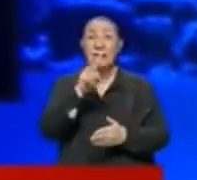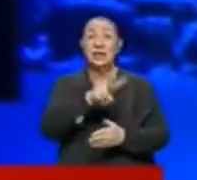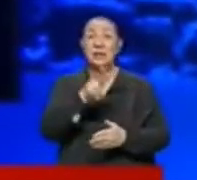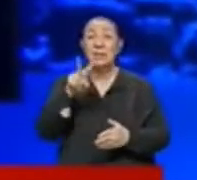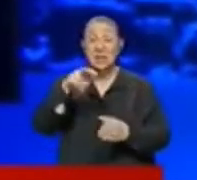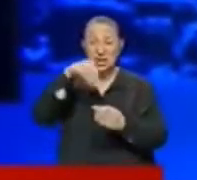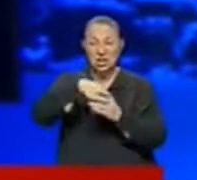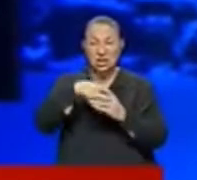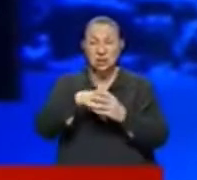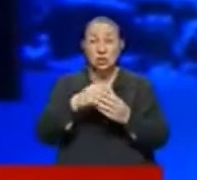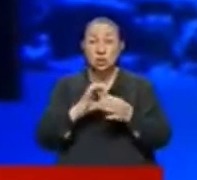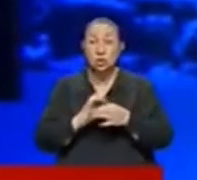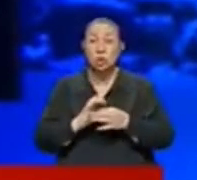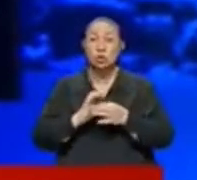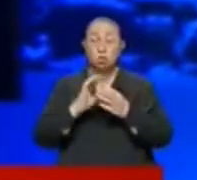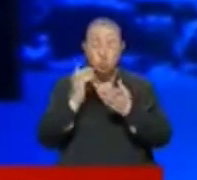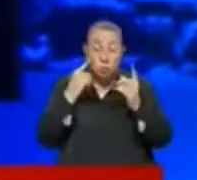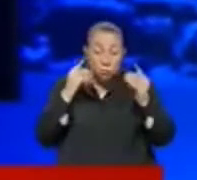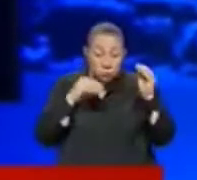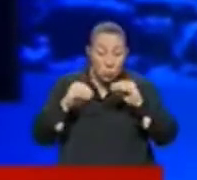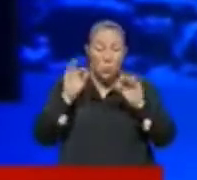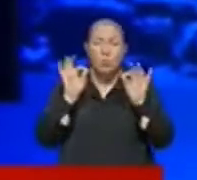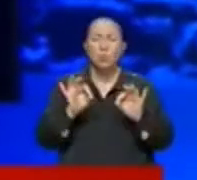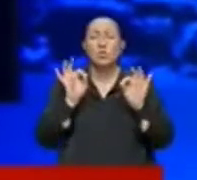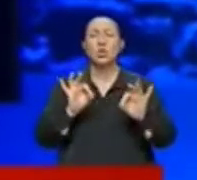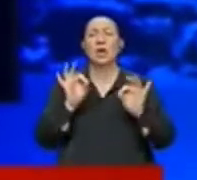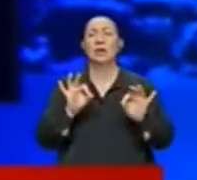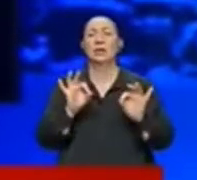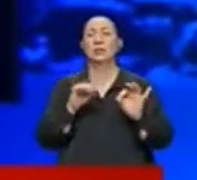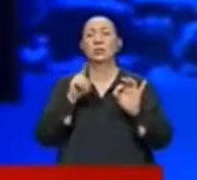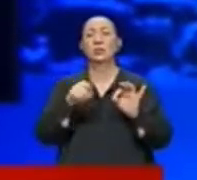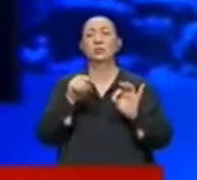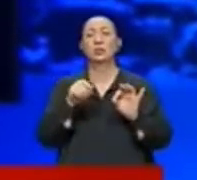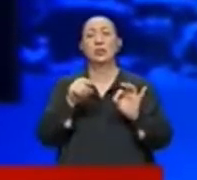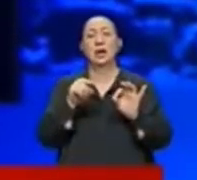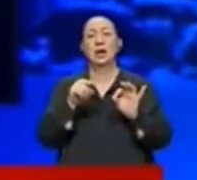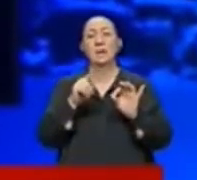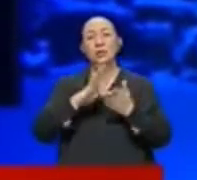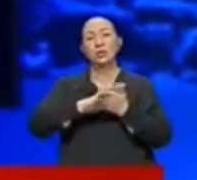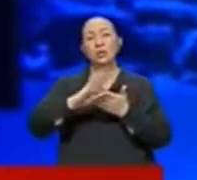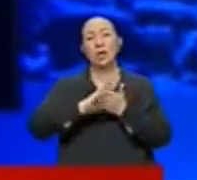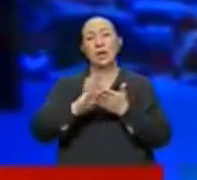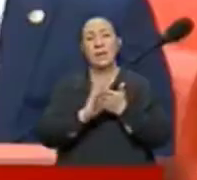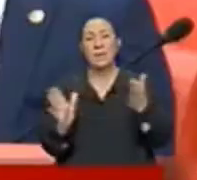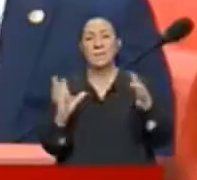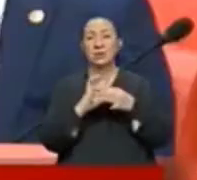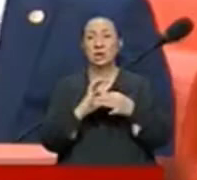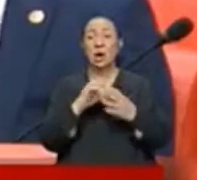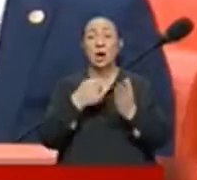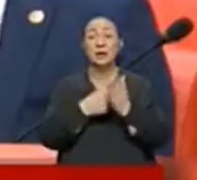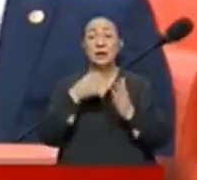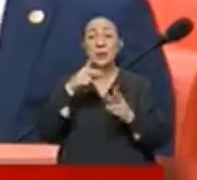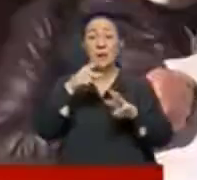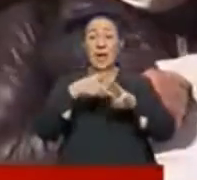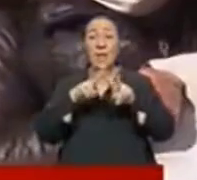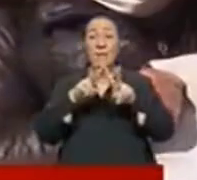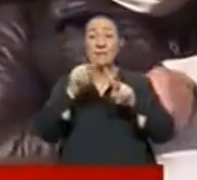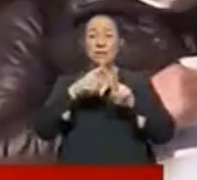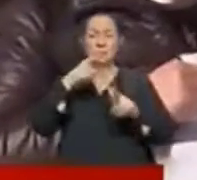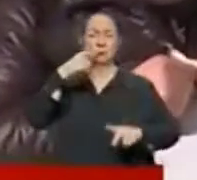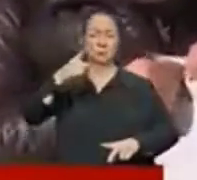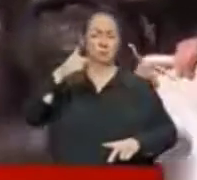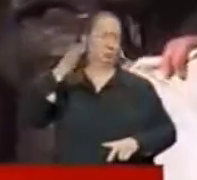2022 içerisinde ele alarak mutlak bir surette bunu da bir düzenlemeye bağlayacağız. Adı gibi emin bir dille